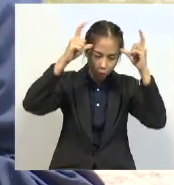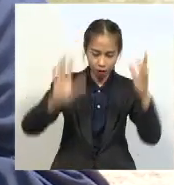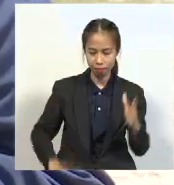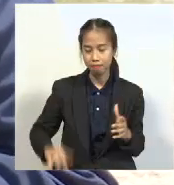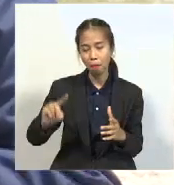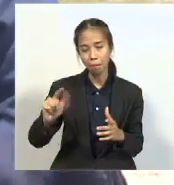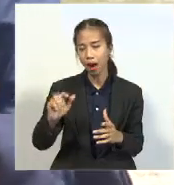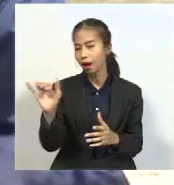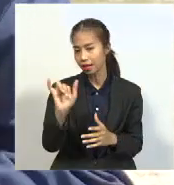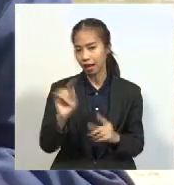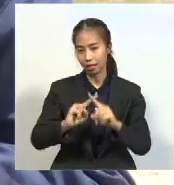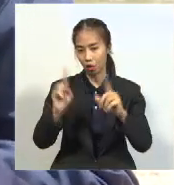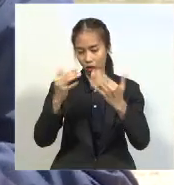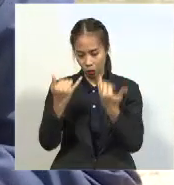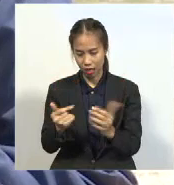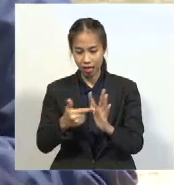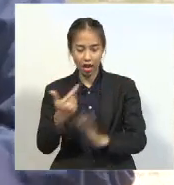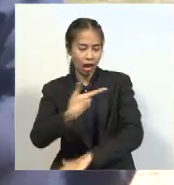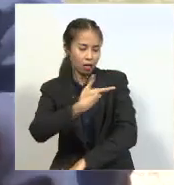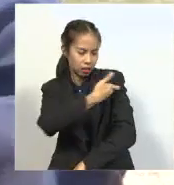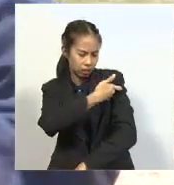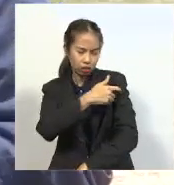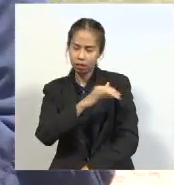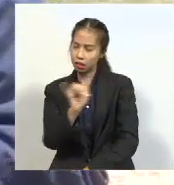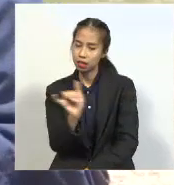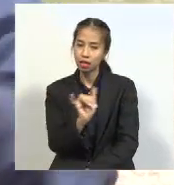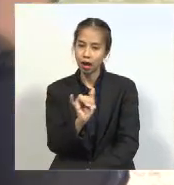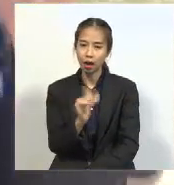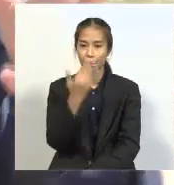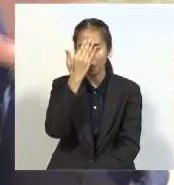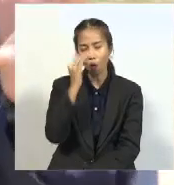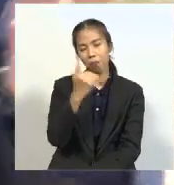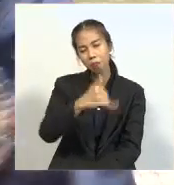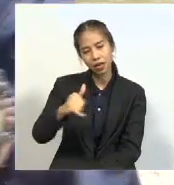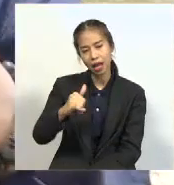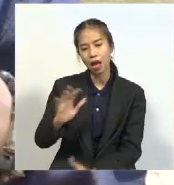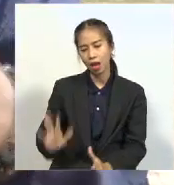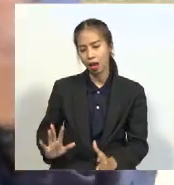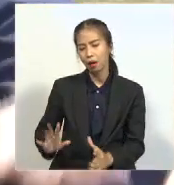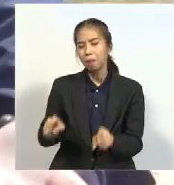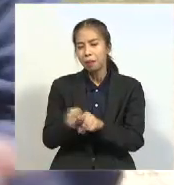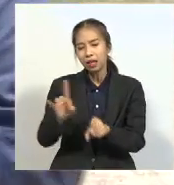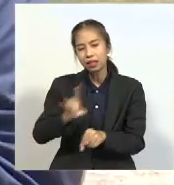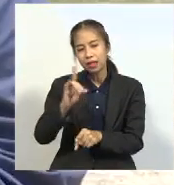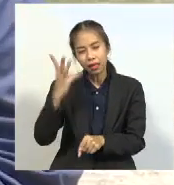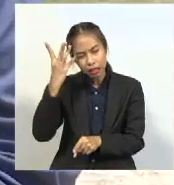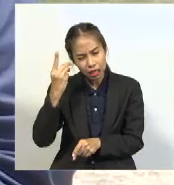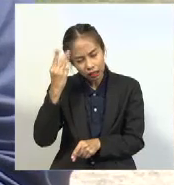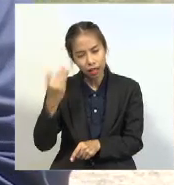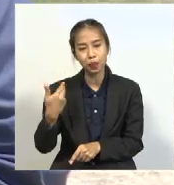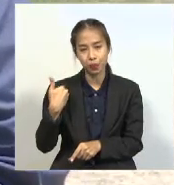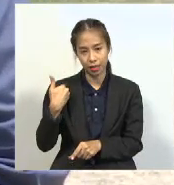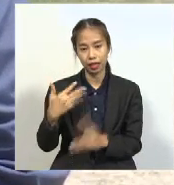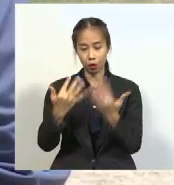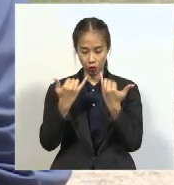ว่ายังไม่สามารถที่จะฉีดวัคซีนหรือว่าป้องกันโรคที่อาจจะเกิดขึ้นได้เพราะว่ายังมีอยู่ในภาวะความเครียดนั่นเองค่ะส่วนเรื่องของการรับบริจาค